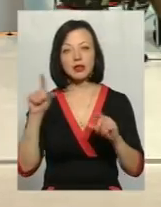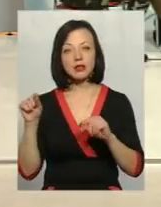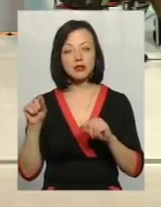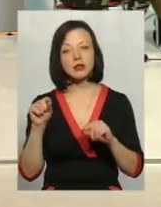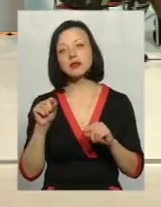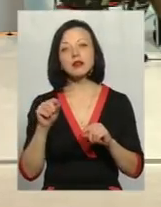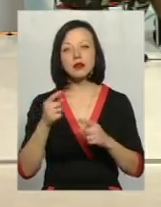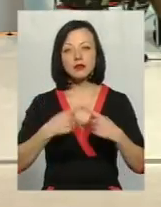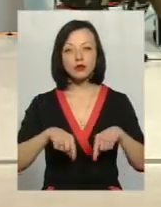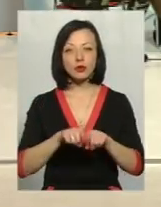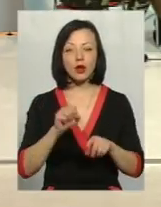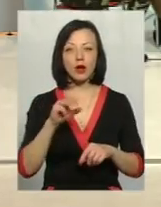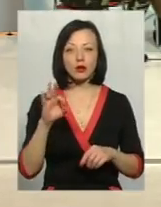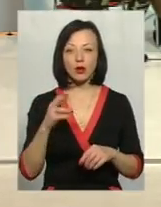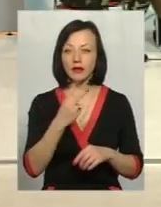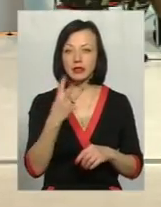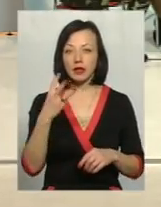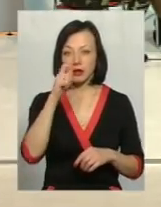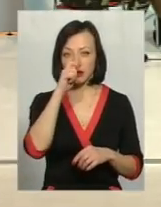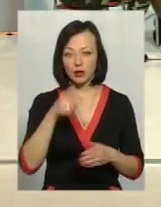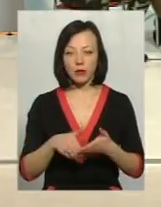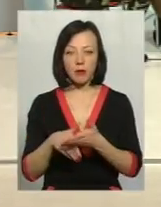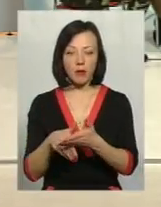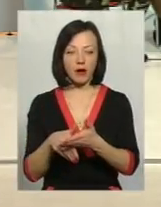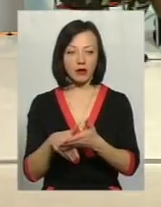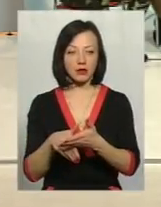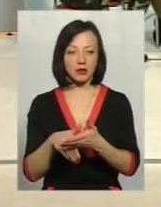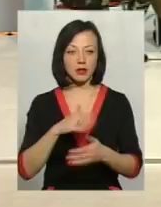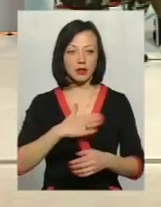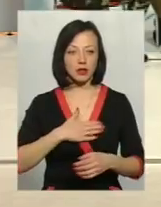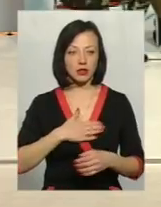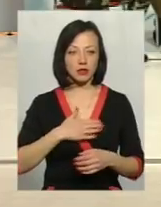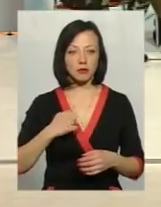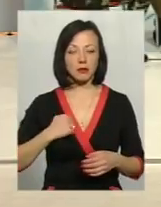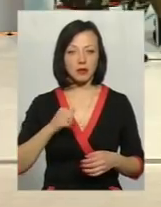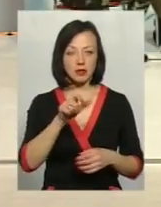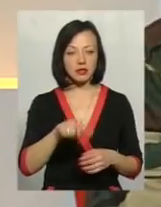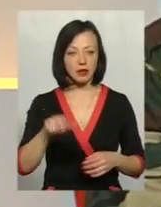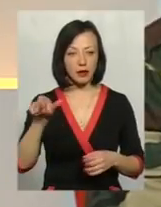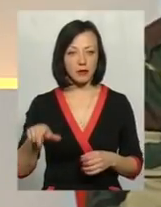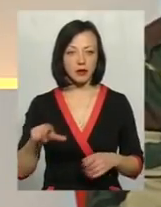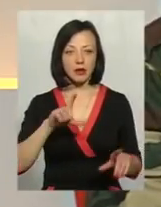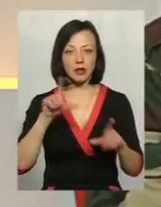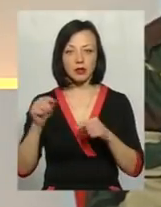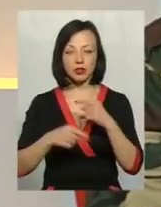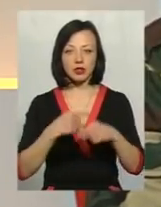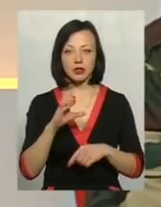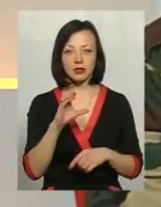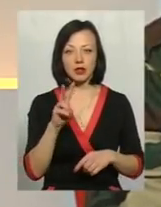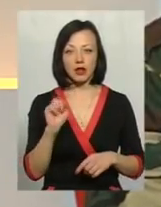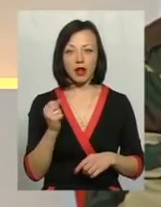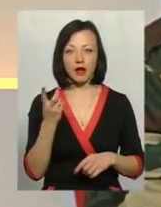поїхали в зону АТО. 23 квітня ми. Допомагати нашим бійцям. Їхали через Слов'янськ, ще